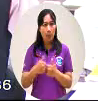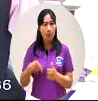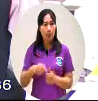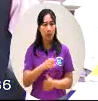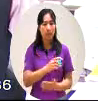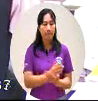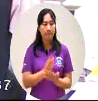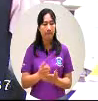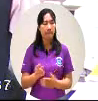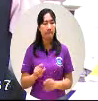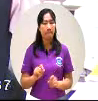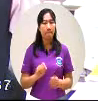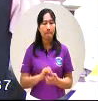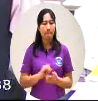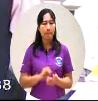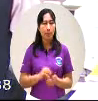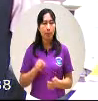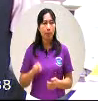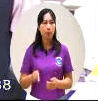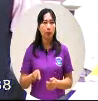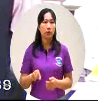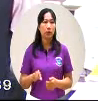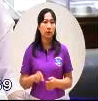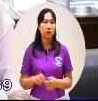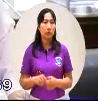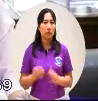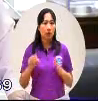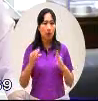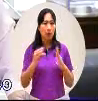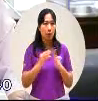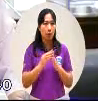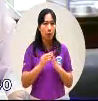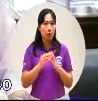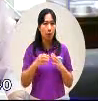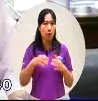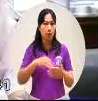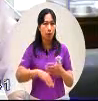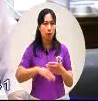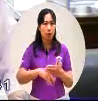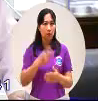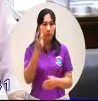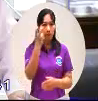一般在局里面督导是哪一个单位？